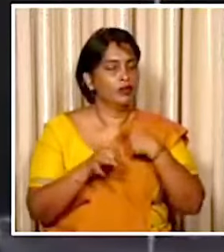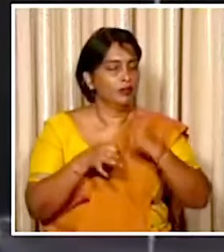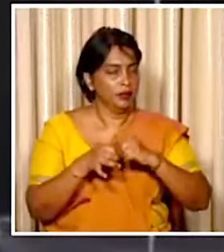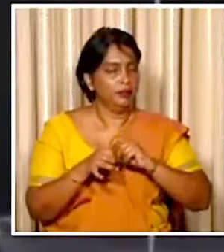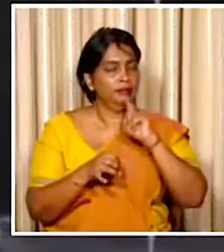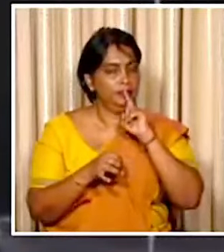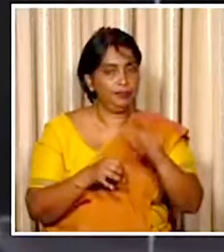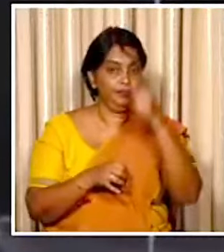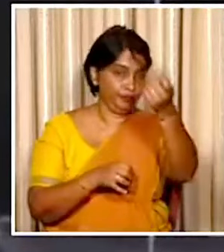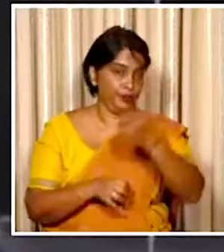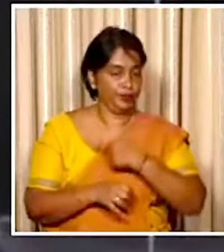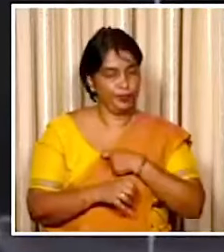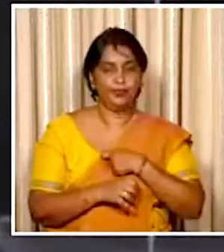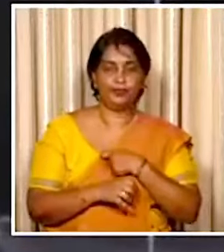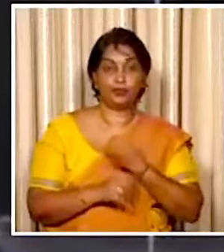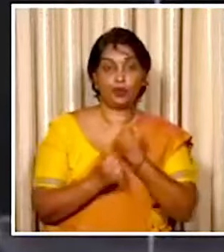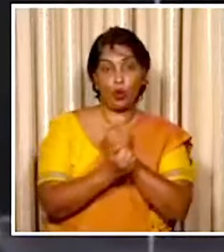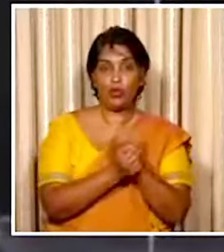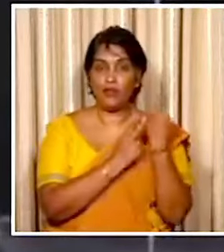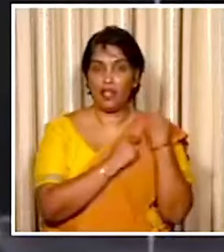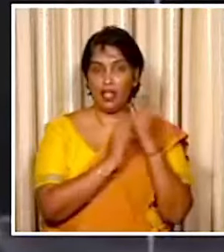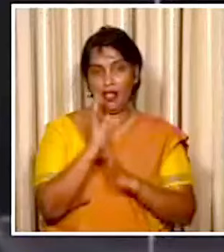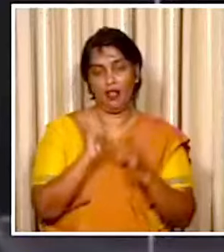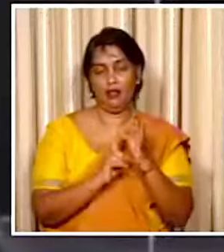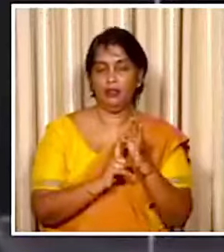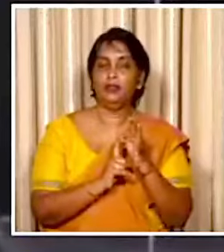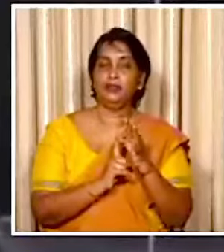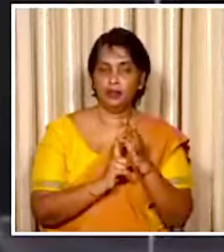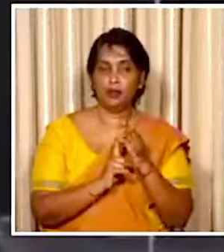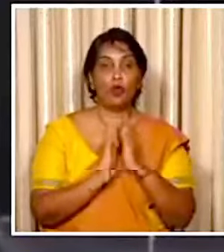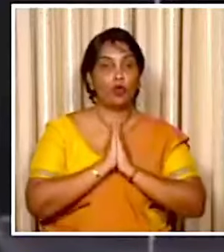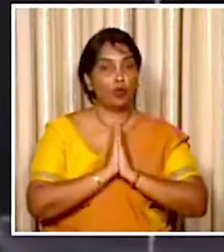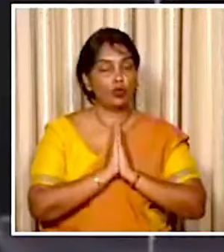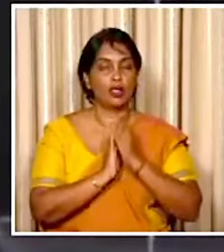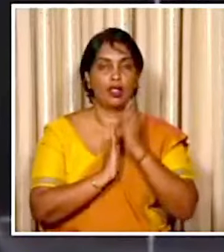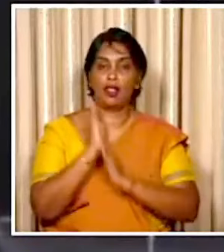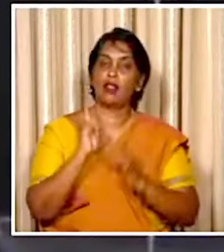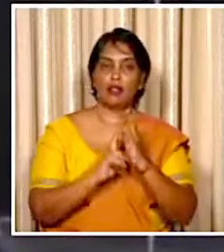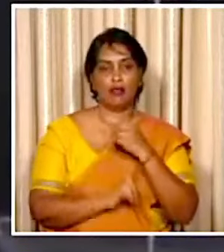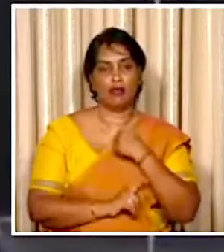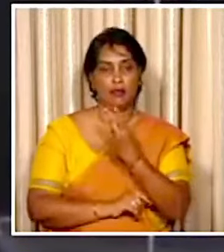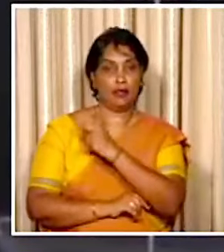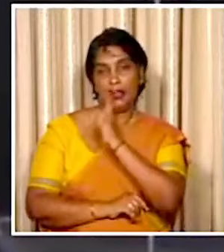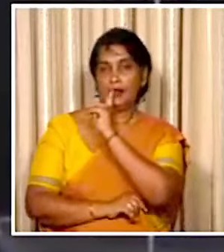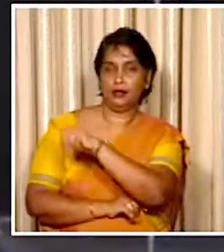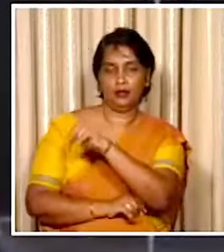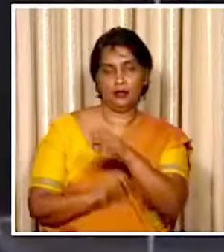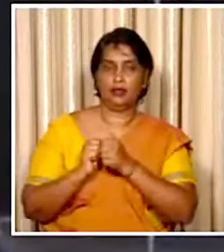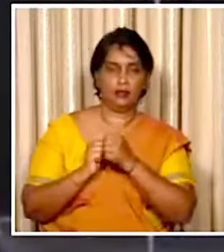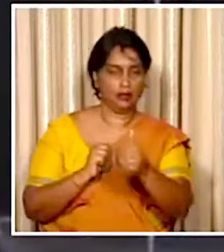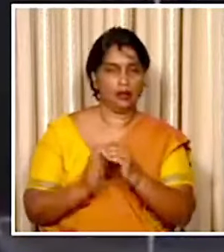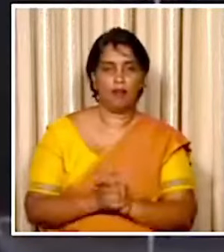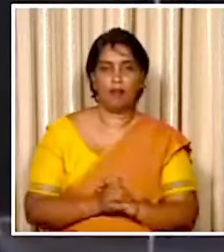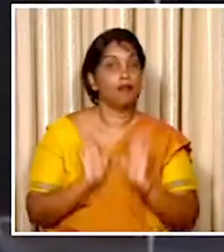කරාමත් ඔබතුමා කිව්වා පොලිසිය බාර ඇමතුමාටත් ඒ වගේම බුද්ධ ශාසන ඇමතුමාටත් මේ ගැන දැනුම් දීලා අවශ්‍ය පියවර ගන්නම්